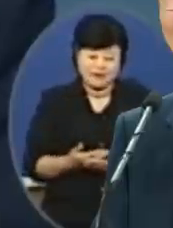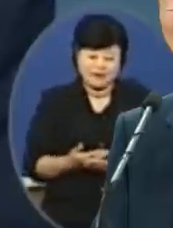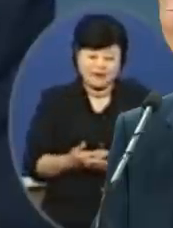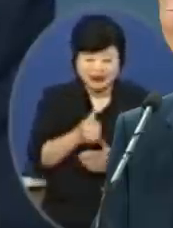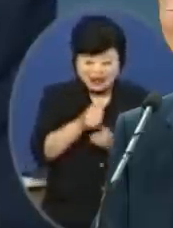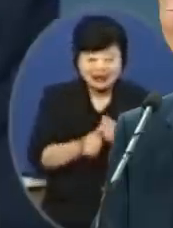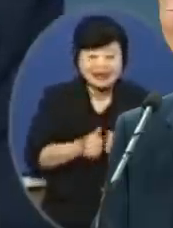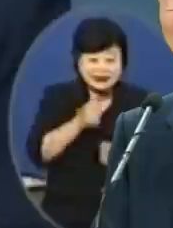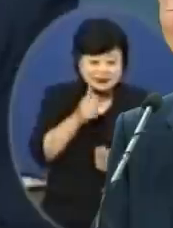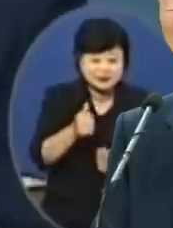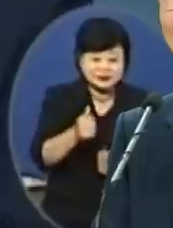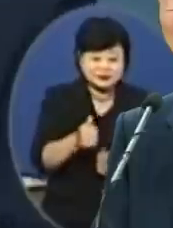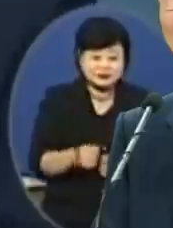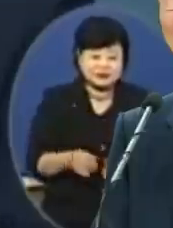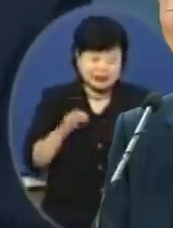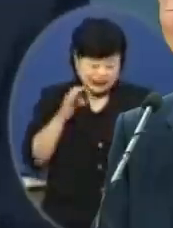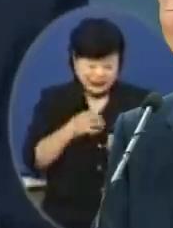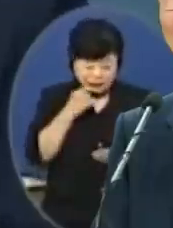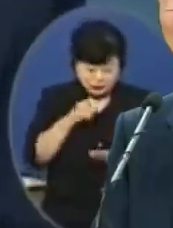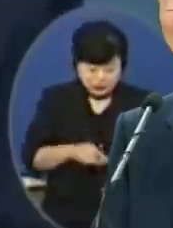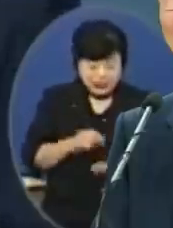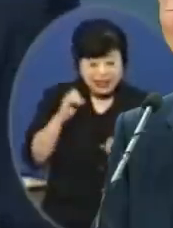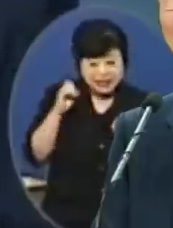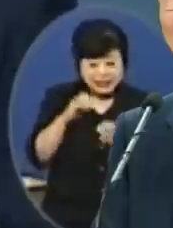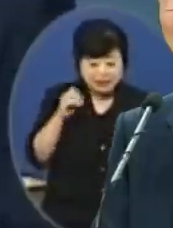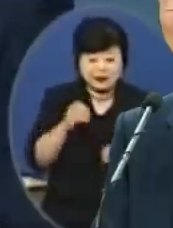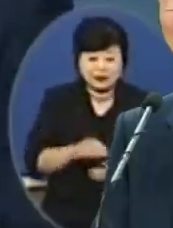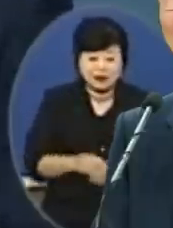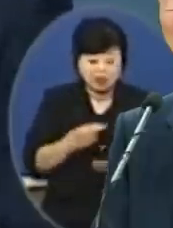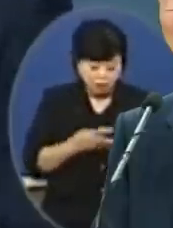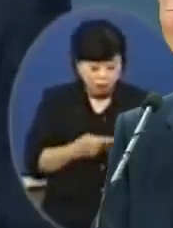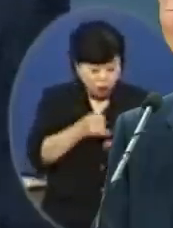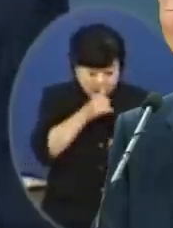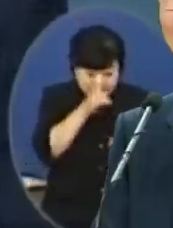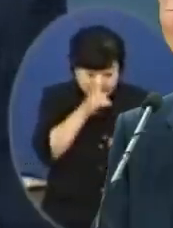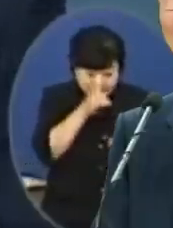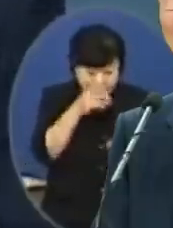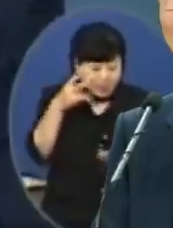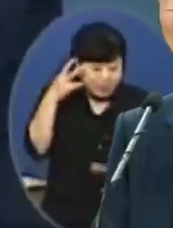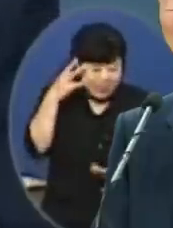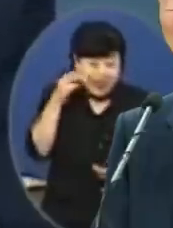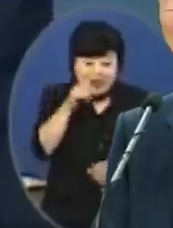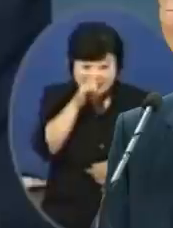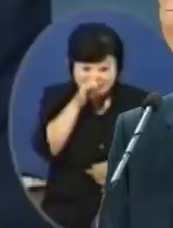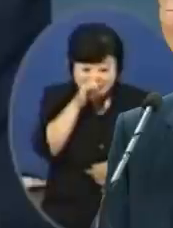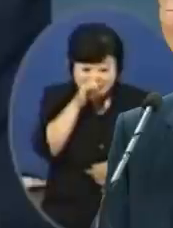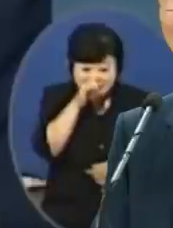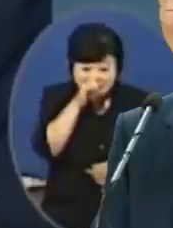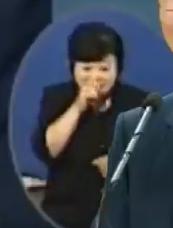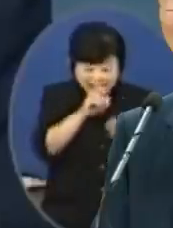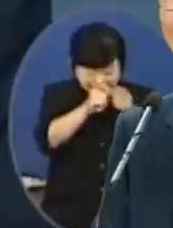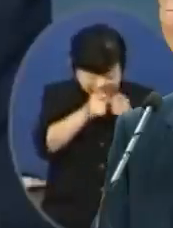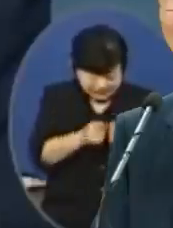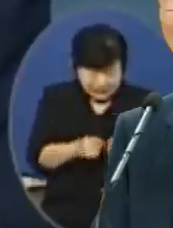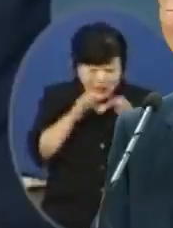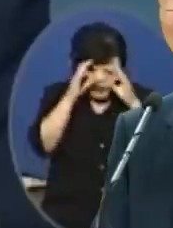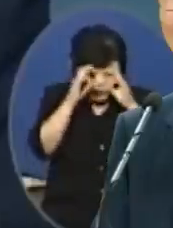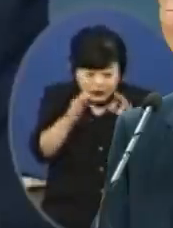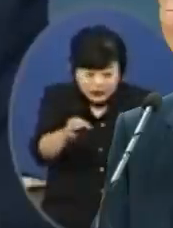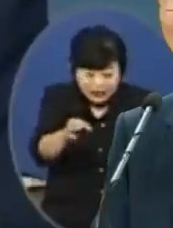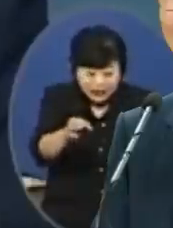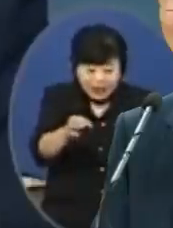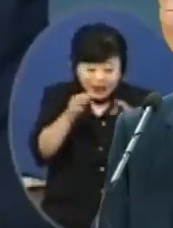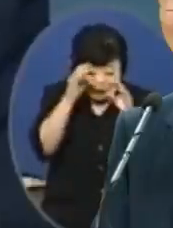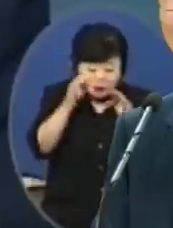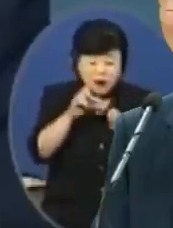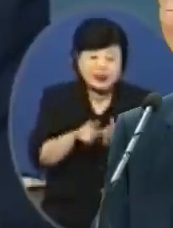하면 하나님이 간단하게 대답하실 것입니다. 너 거울 있지? 예, 있습니다. 자세히 들여다보느냐? 볼